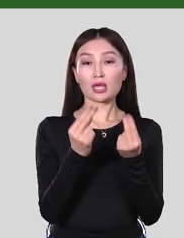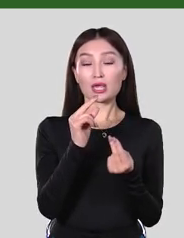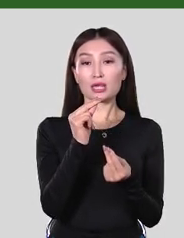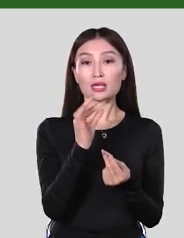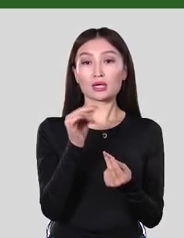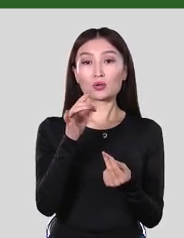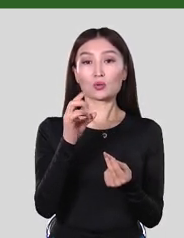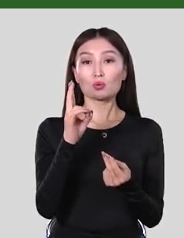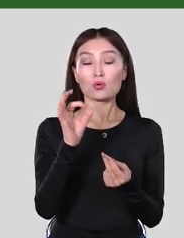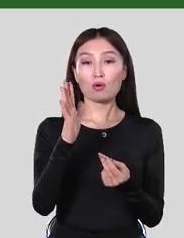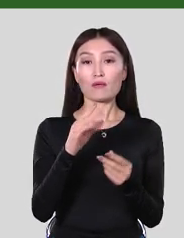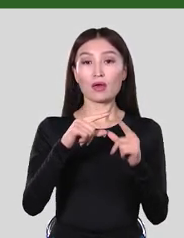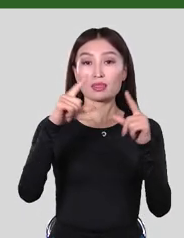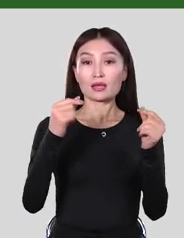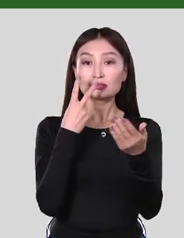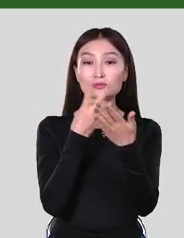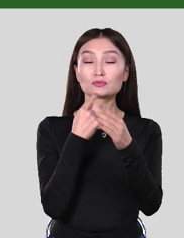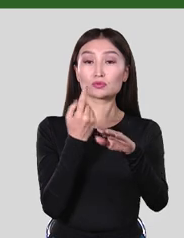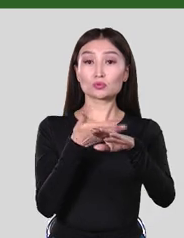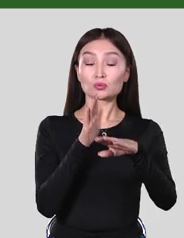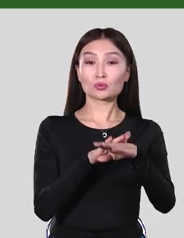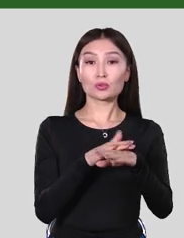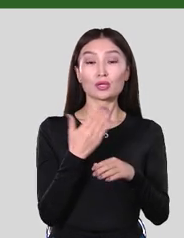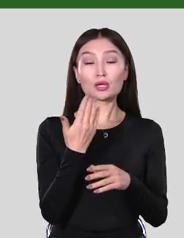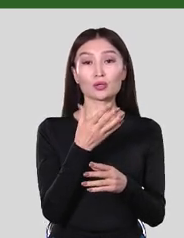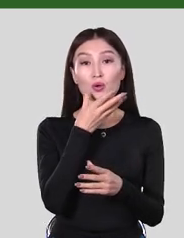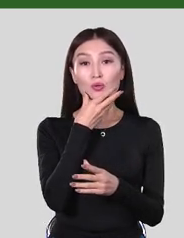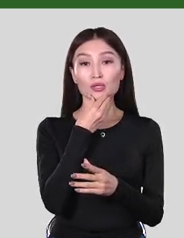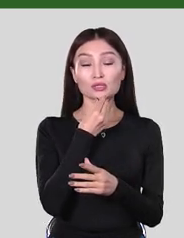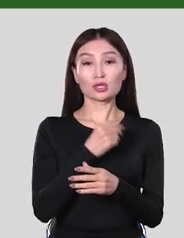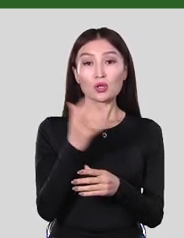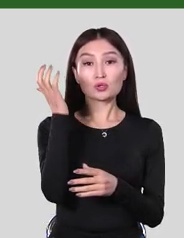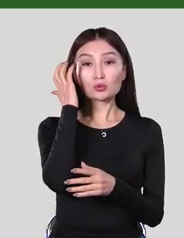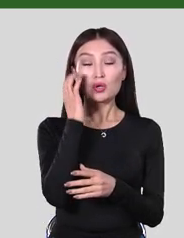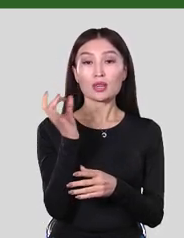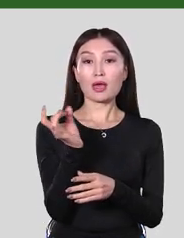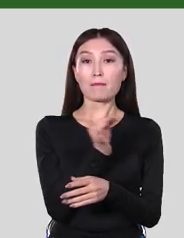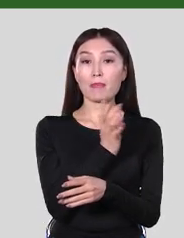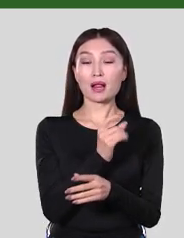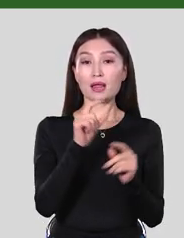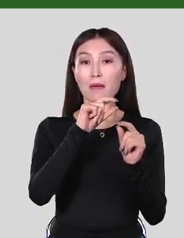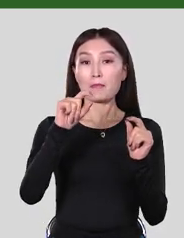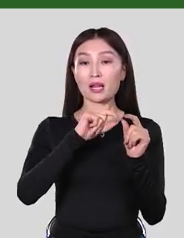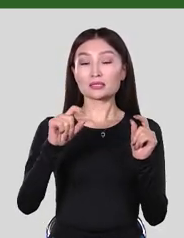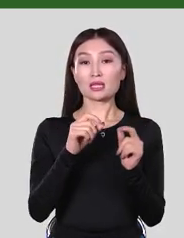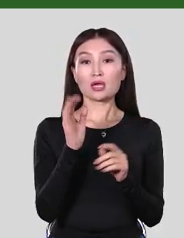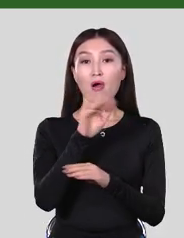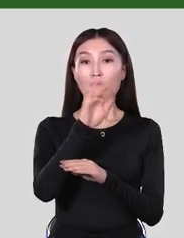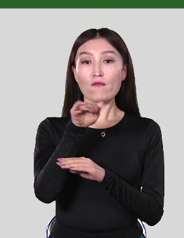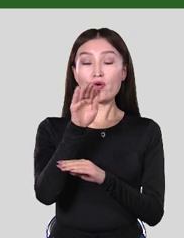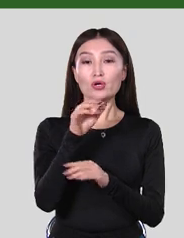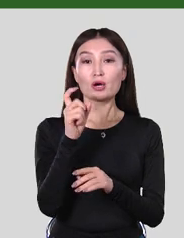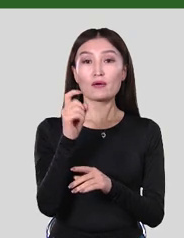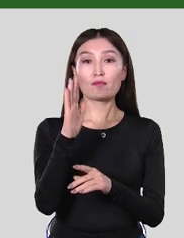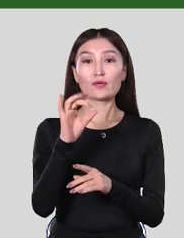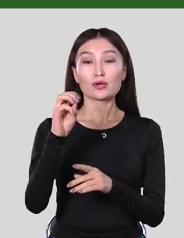листве такую крошку, несмотря на то, что ее украшает черно-белый полосатый хвост, который в два